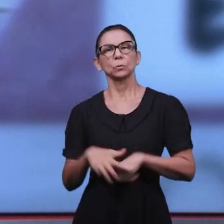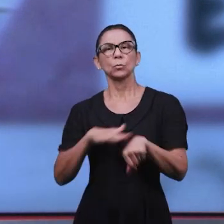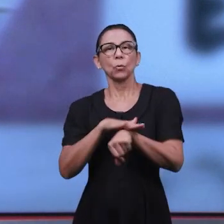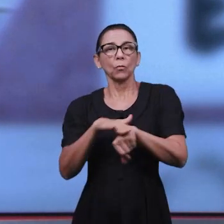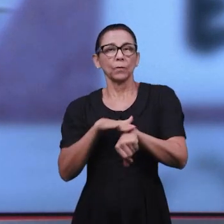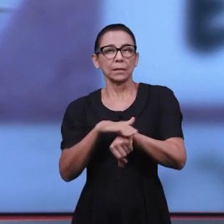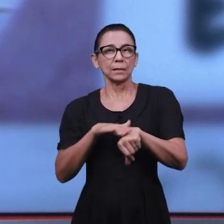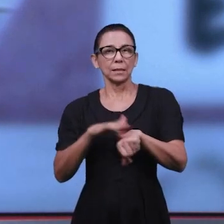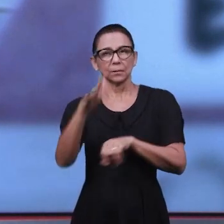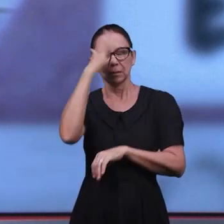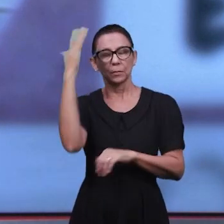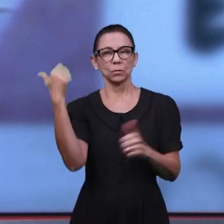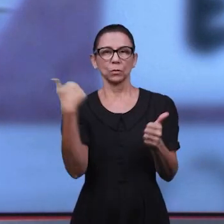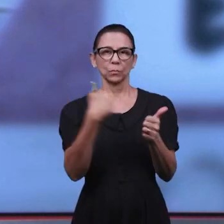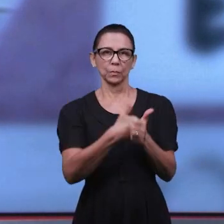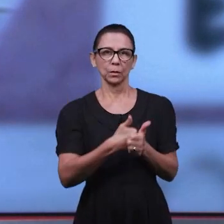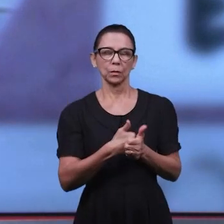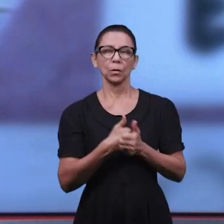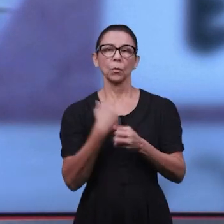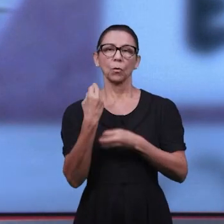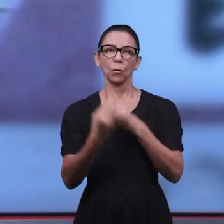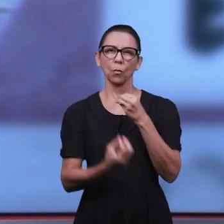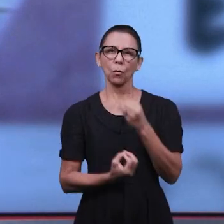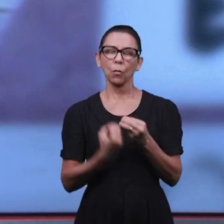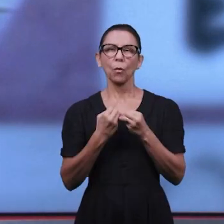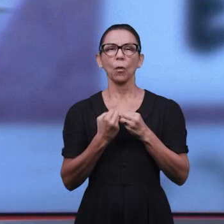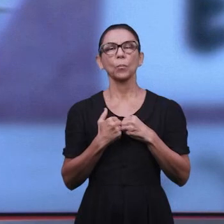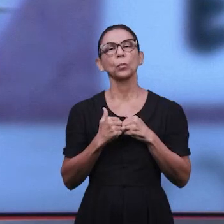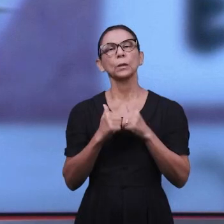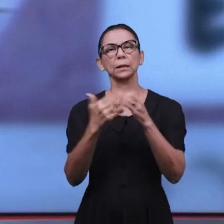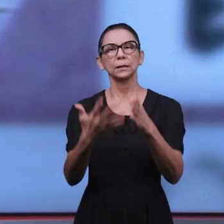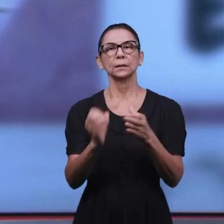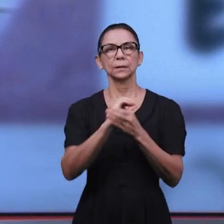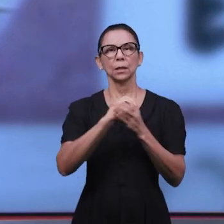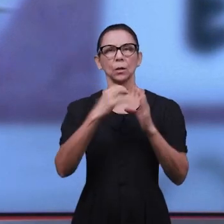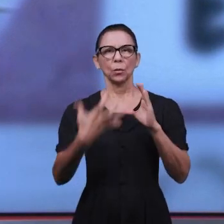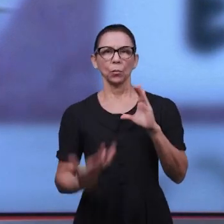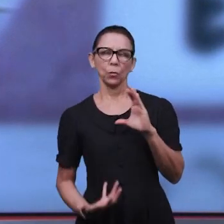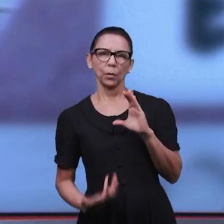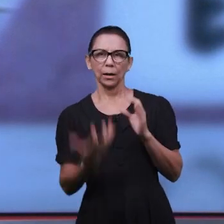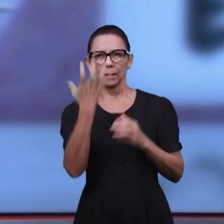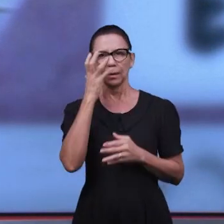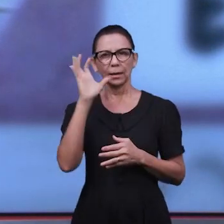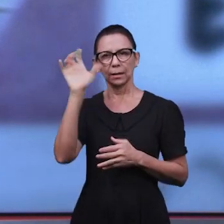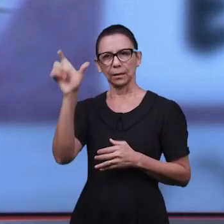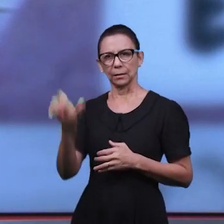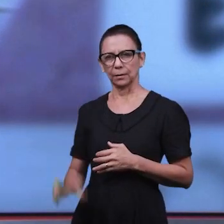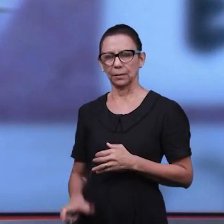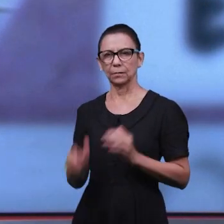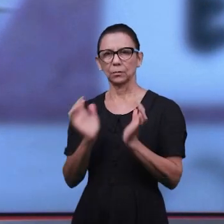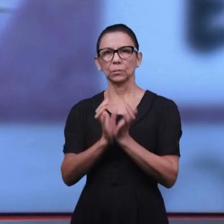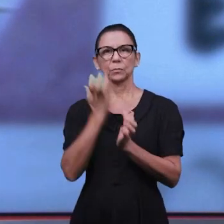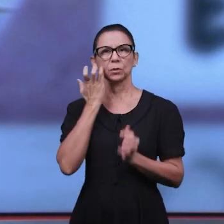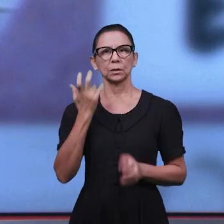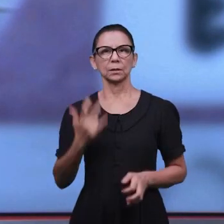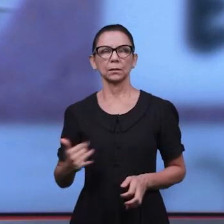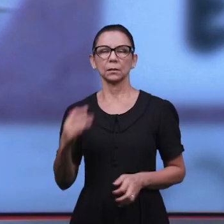parlé à ceux qui nous accompagnent sur la formation du caractère dans la vie de nos enfants, intermédiaires et